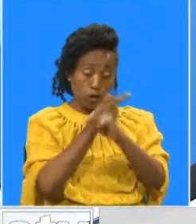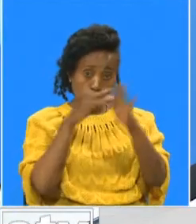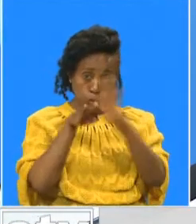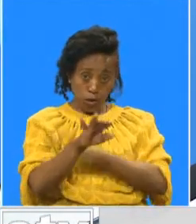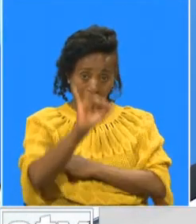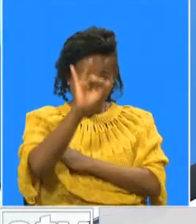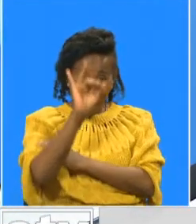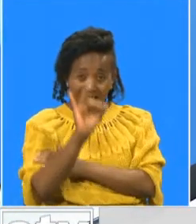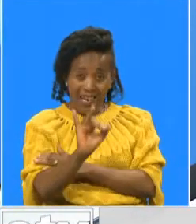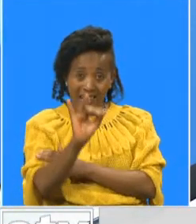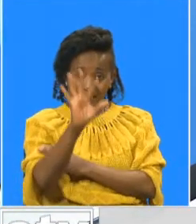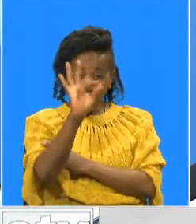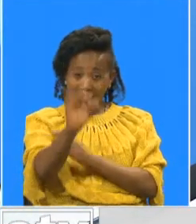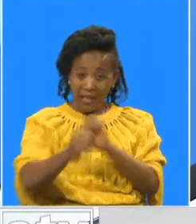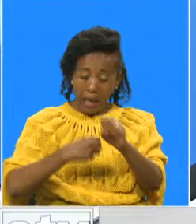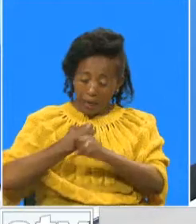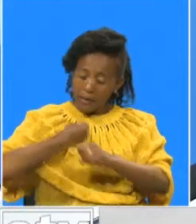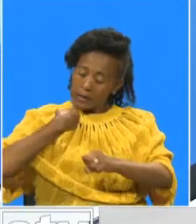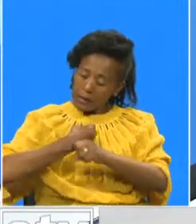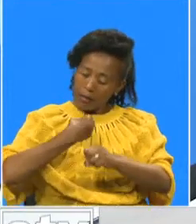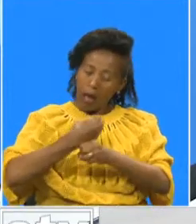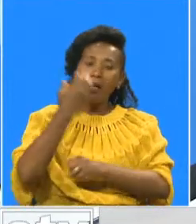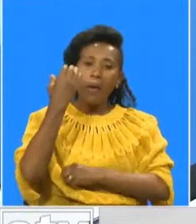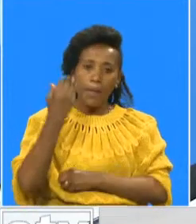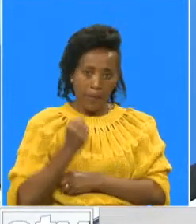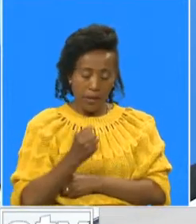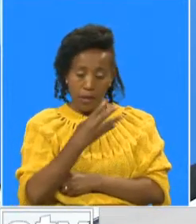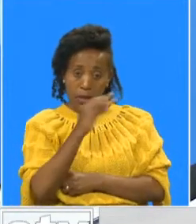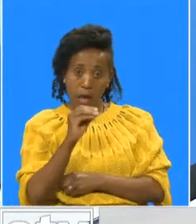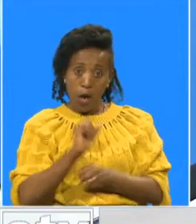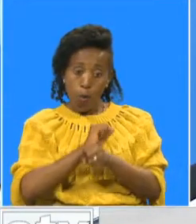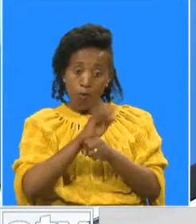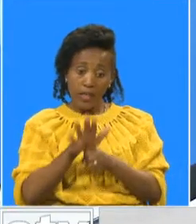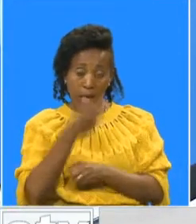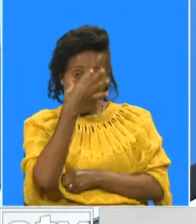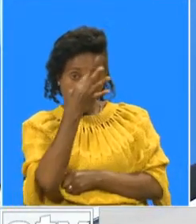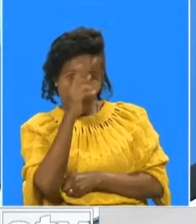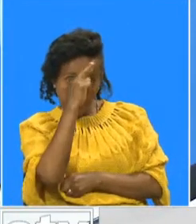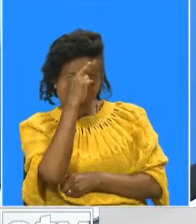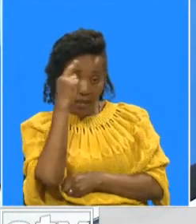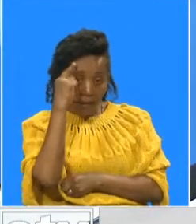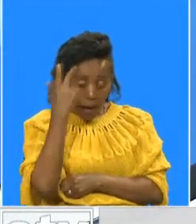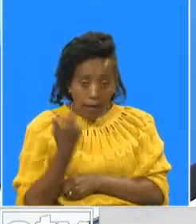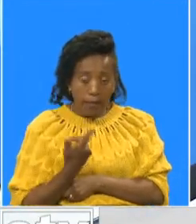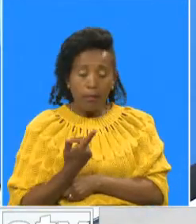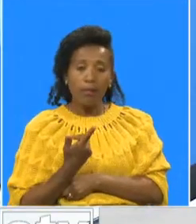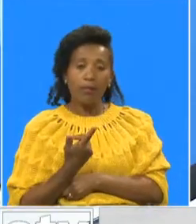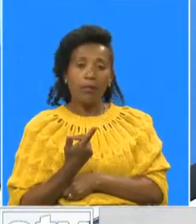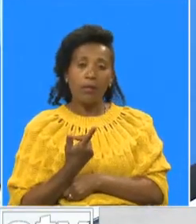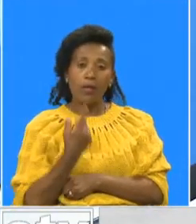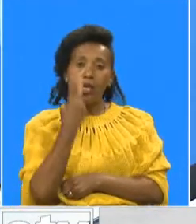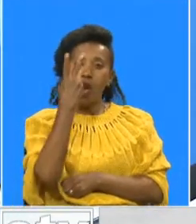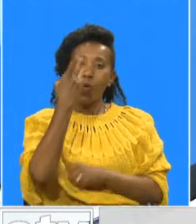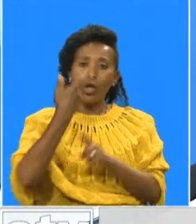ውስጥ ለዘጠኝ አመት ስሰራ ነበረ እና በኮቪድ-19 ምክንያት